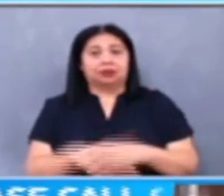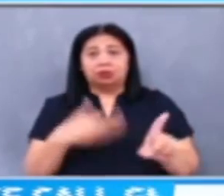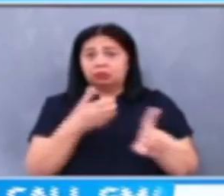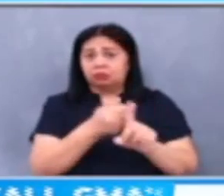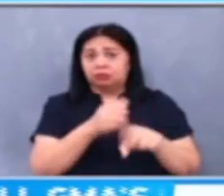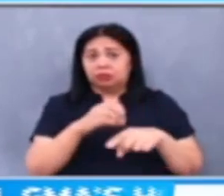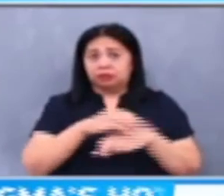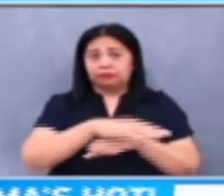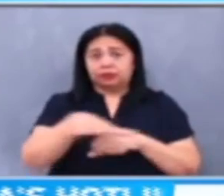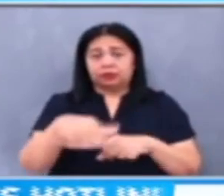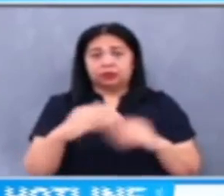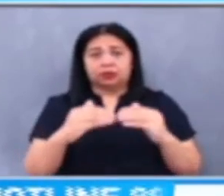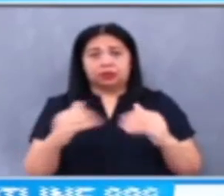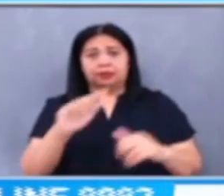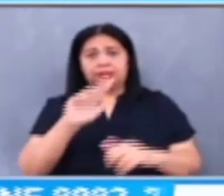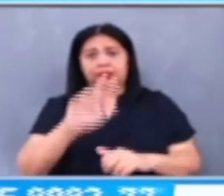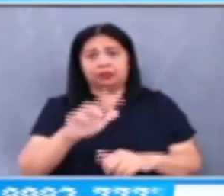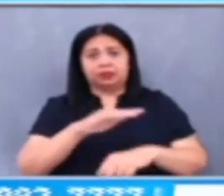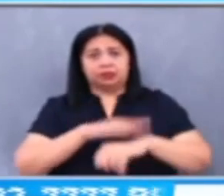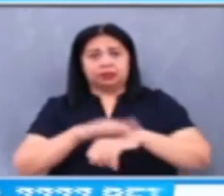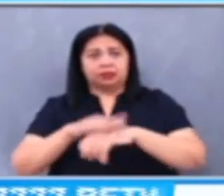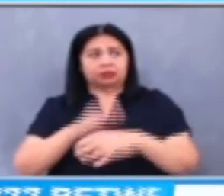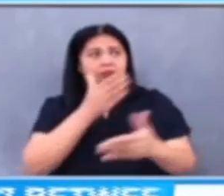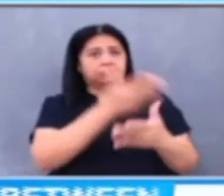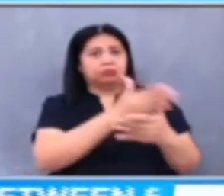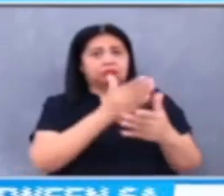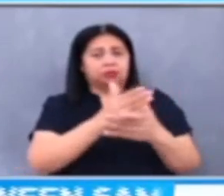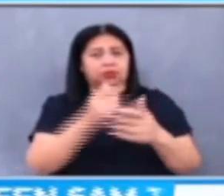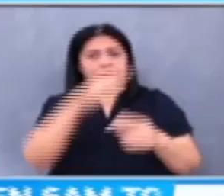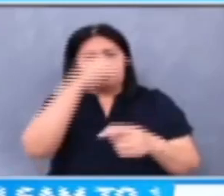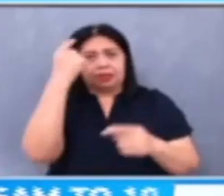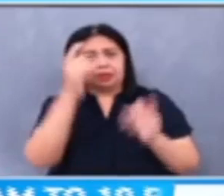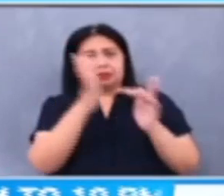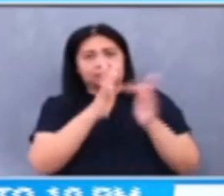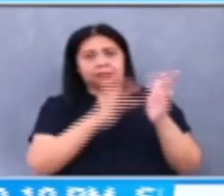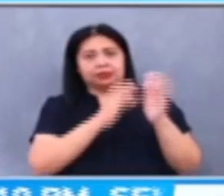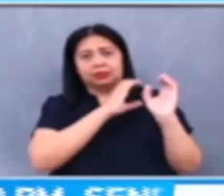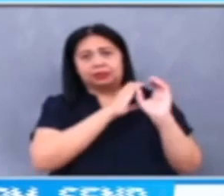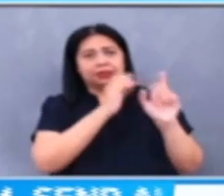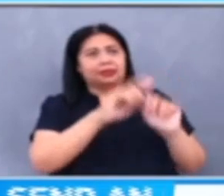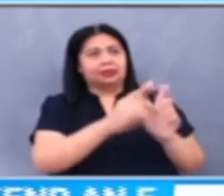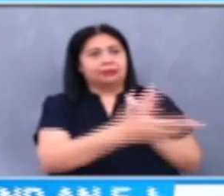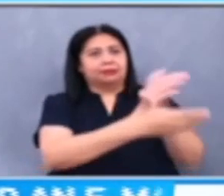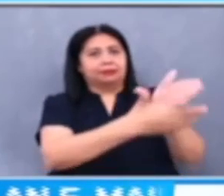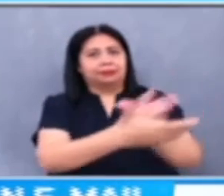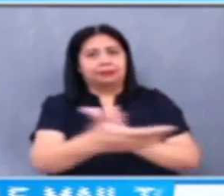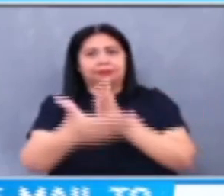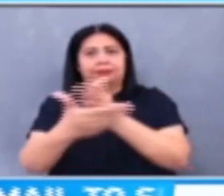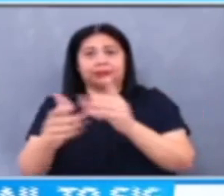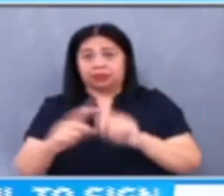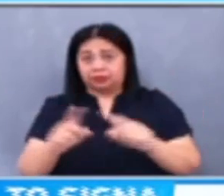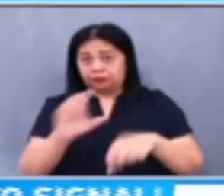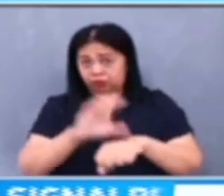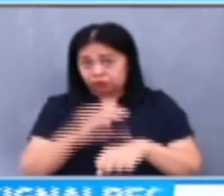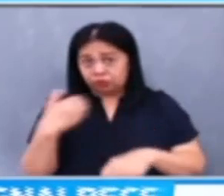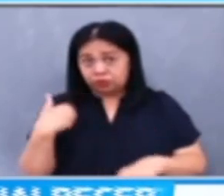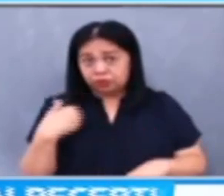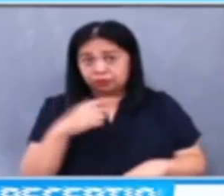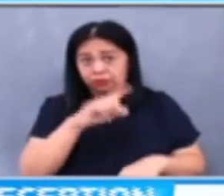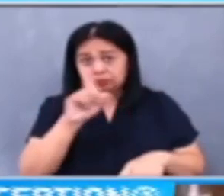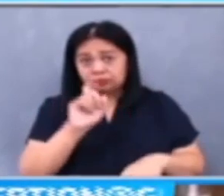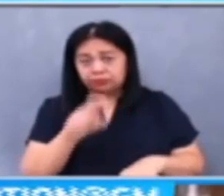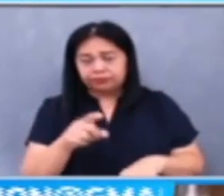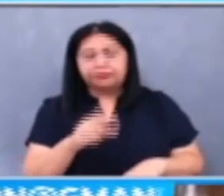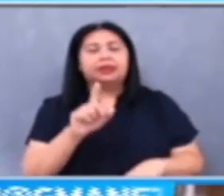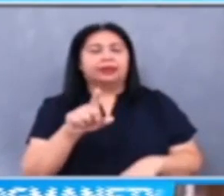Alert Level 3 yung pag-iikot pa rin ng Poong Itim na Nazareno sa iba't ibang simbahan? Meron ba tayong impormasyon, Isa? Yan ang alamin natin, Rafi,